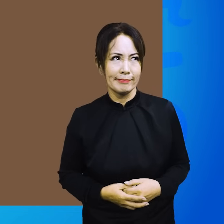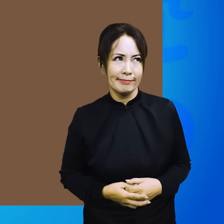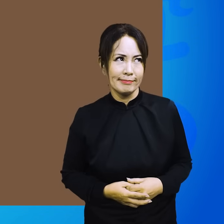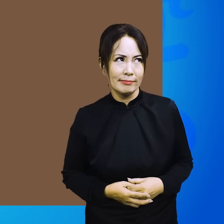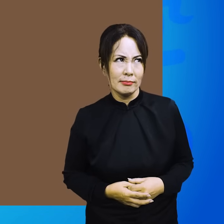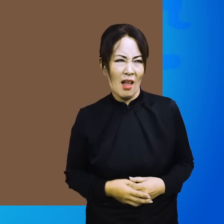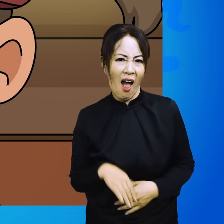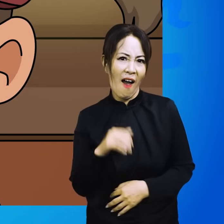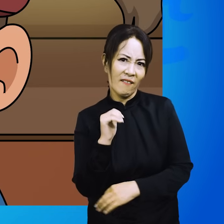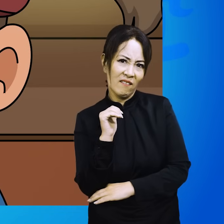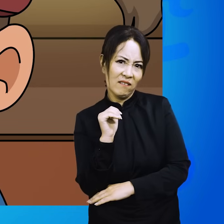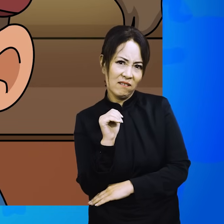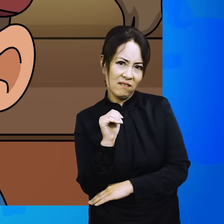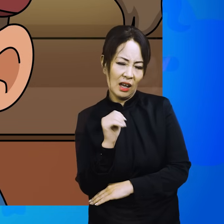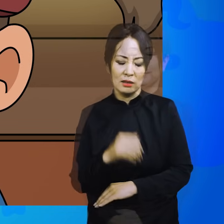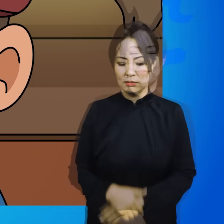Фэ.